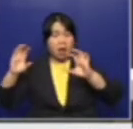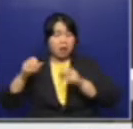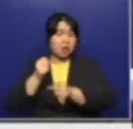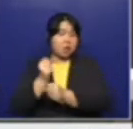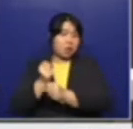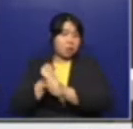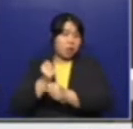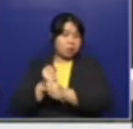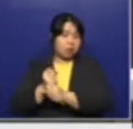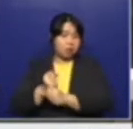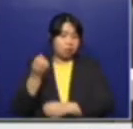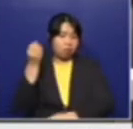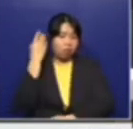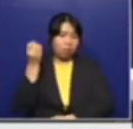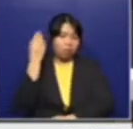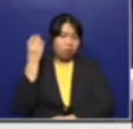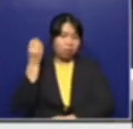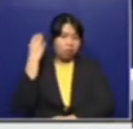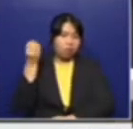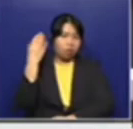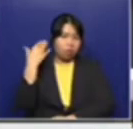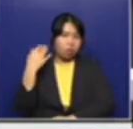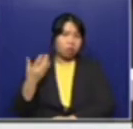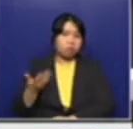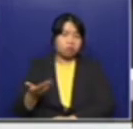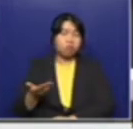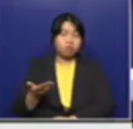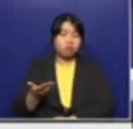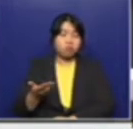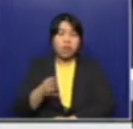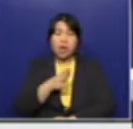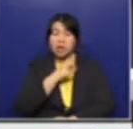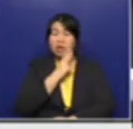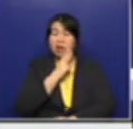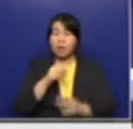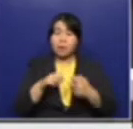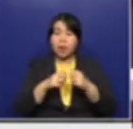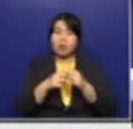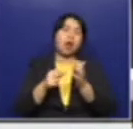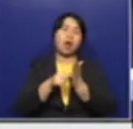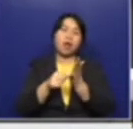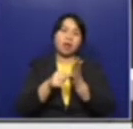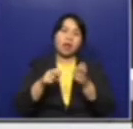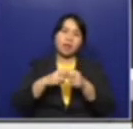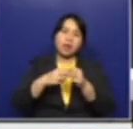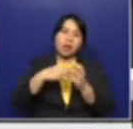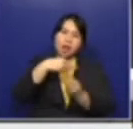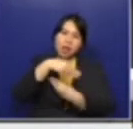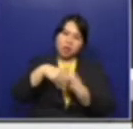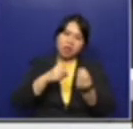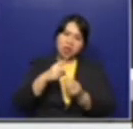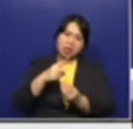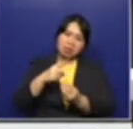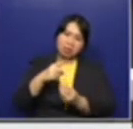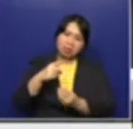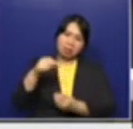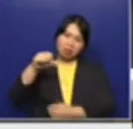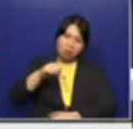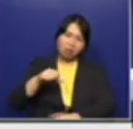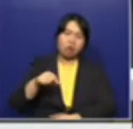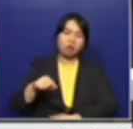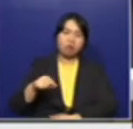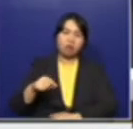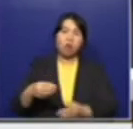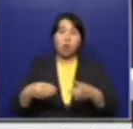ที่ไม่ฟังเสียงของพี่น้องประชาชนและไม่สามารถแก้ไขปัญหาวิกฤตเศรษฐกิจได้ถูกทิศทางพรรคเพื่อไทย